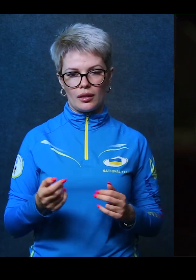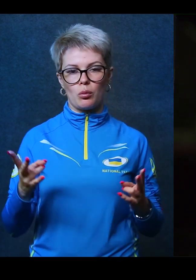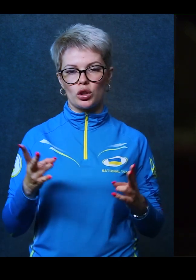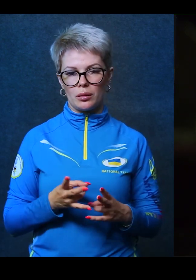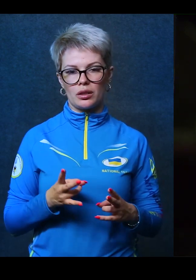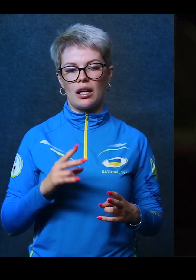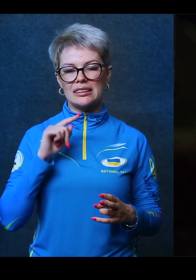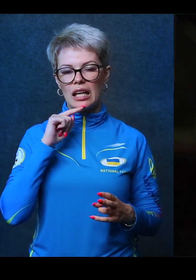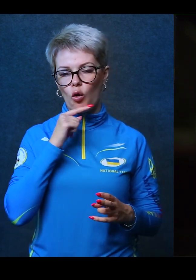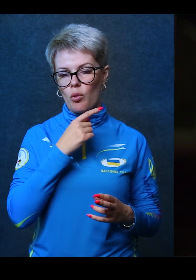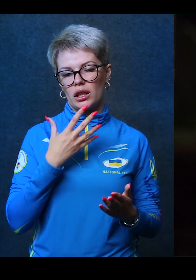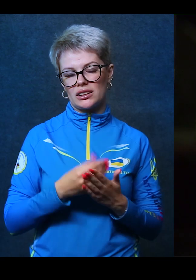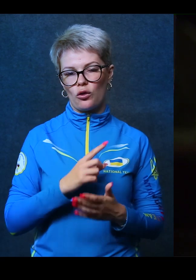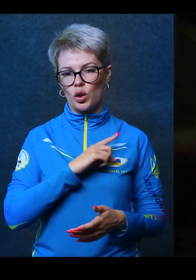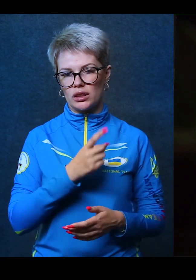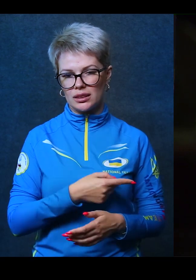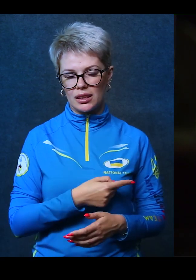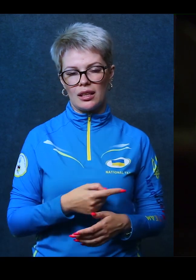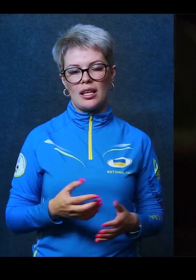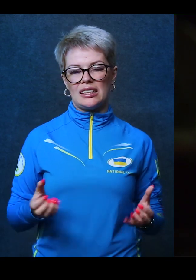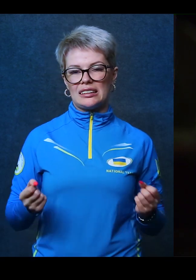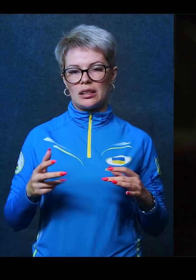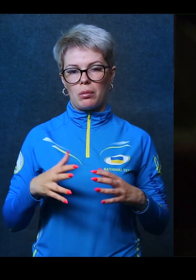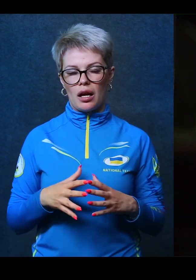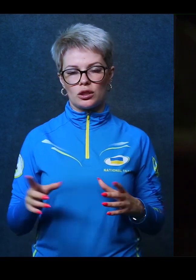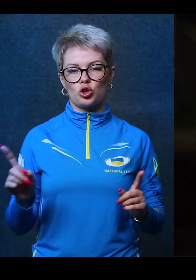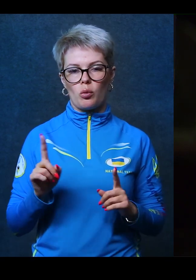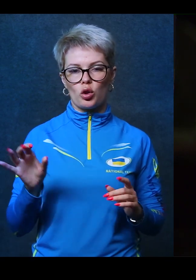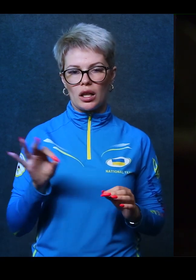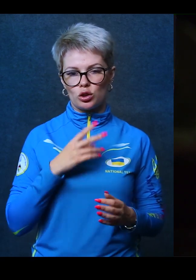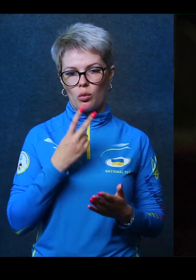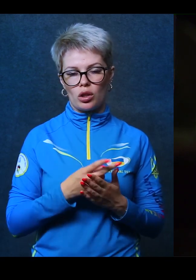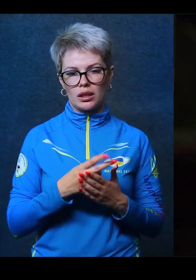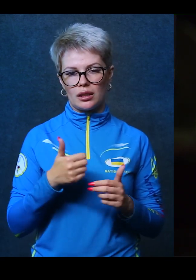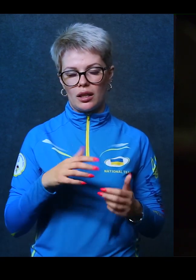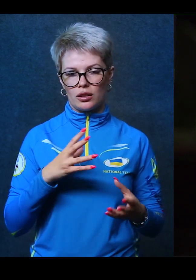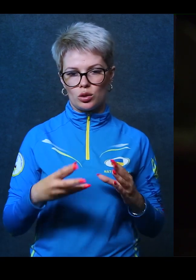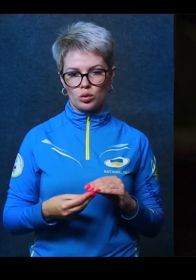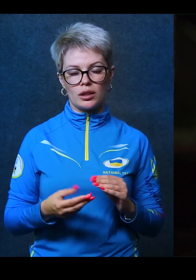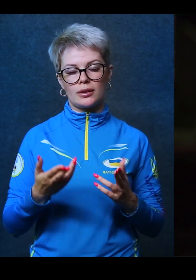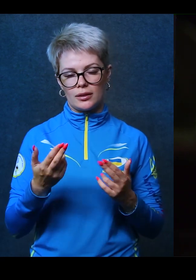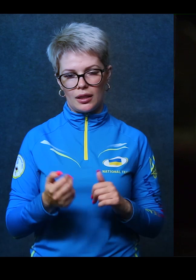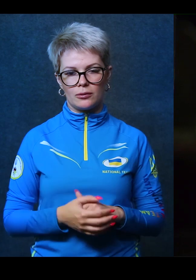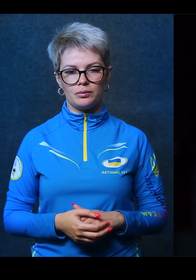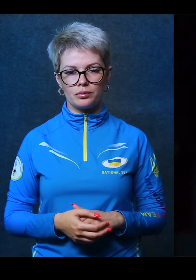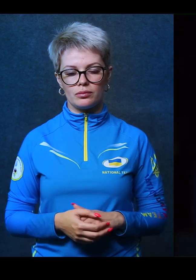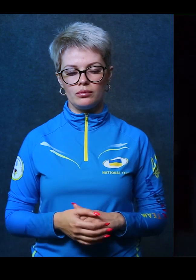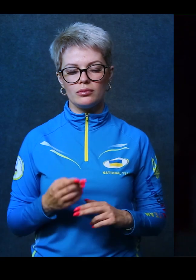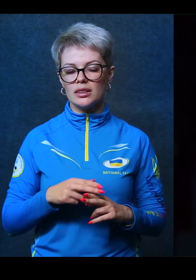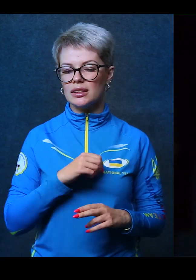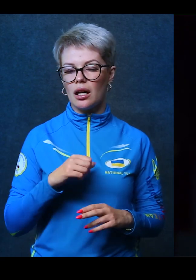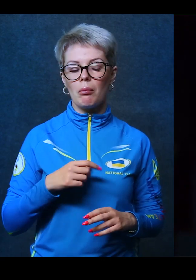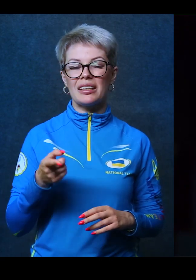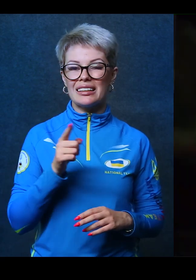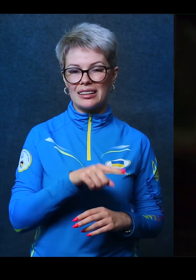потрібно закумулювати свої сили, так, зібратися, щоб одразу показати гарний результат. Так, це саме